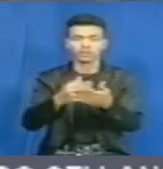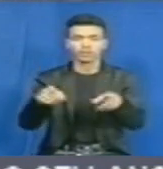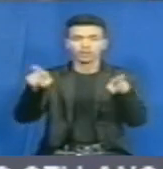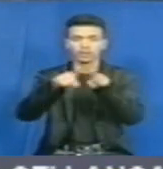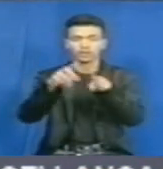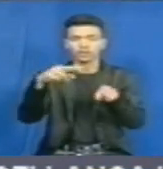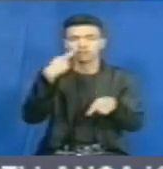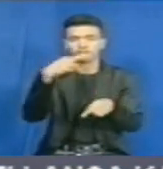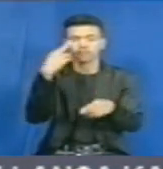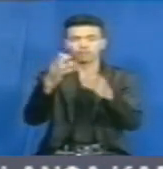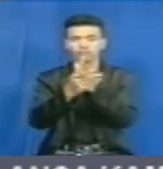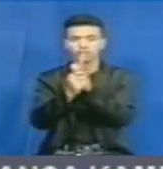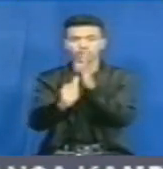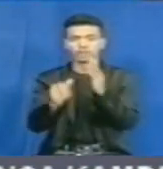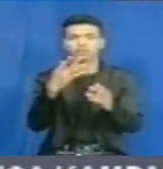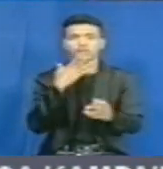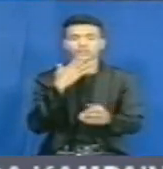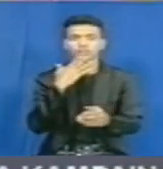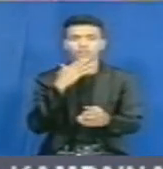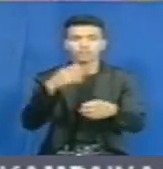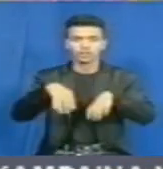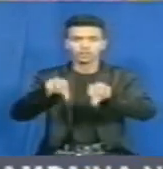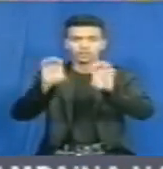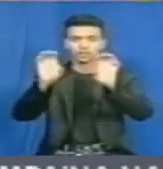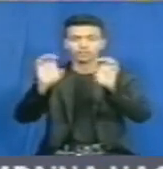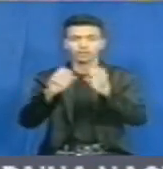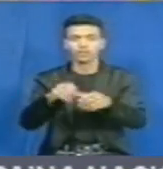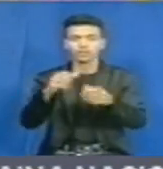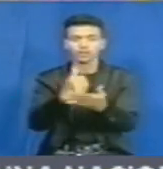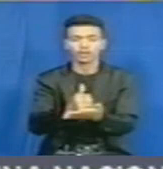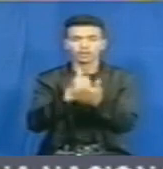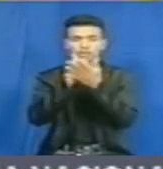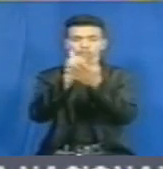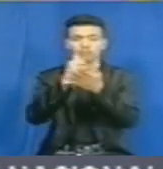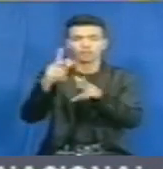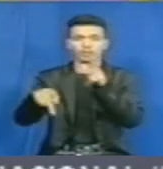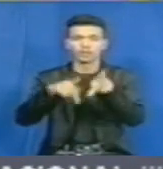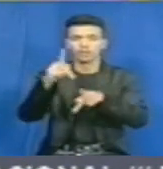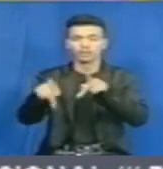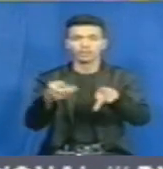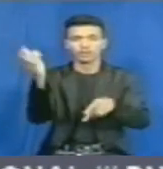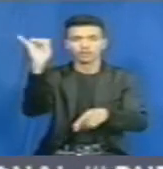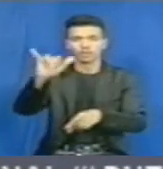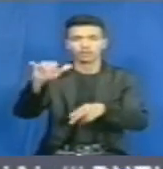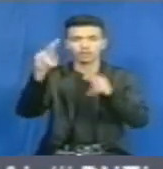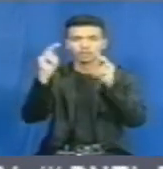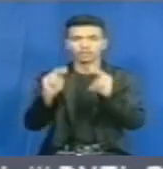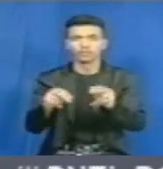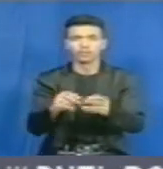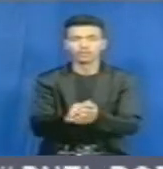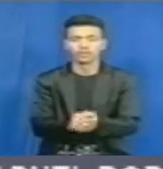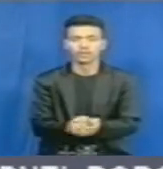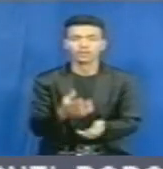hanesan fos minatein no masimidar sefan rahundet atu bele hakman konsumidor sira ne necessidade. Mas